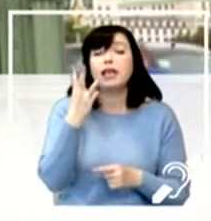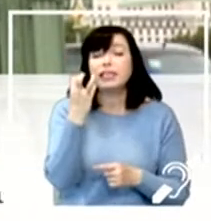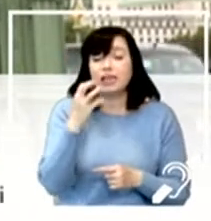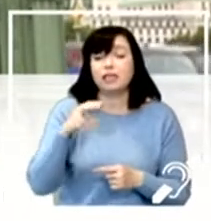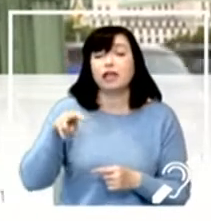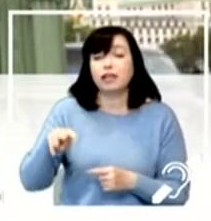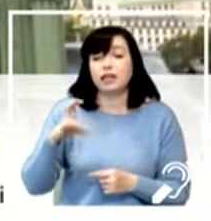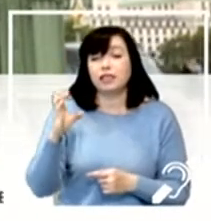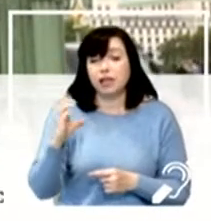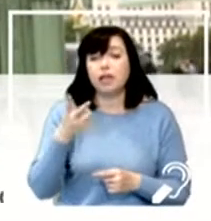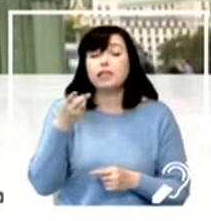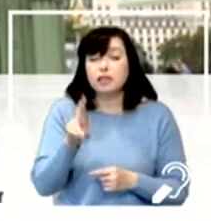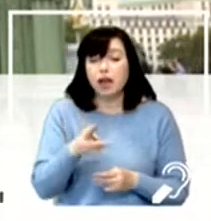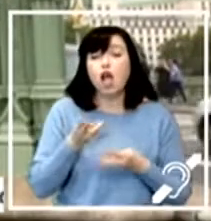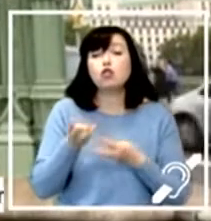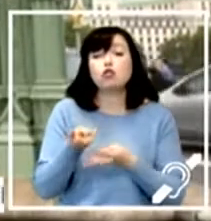combustibilă.